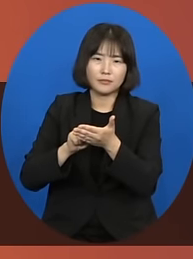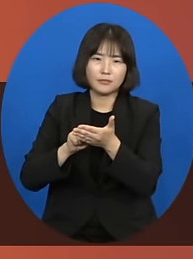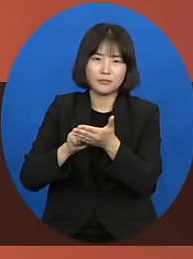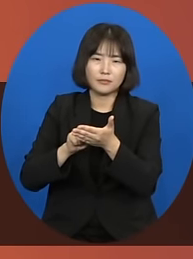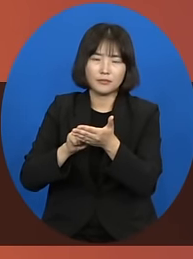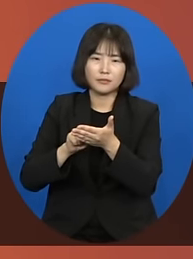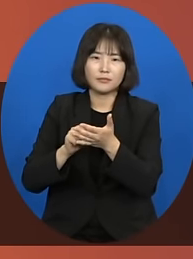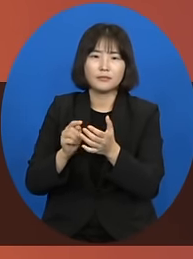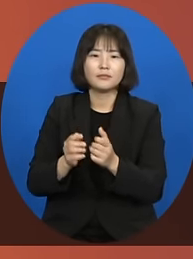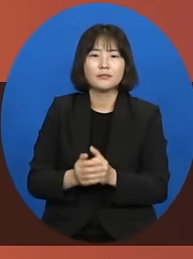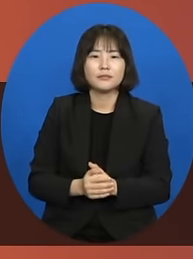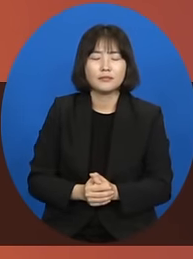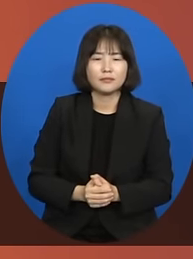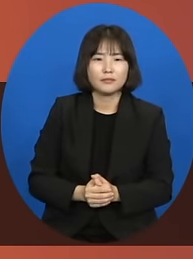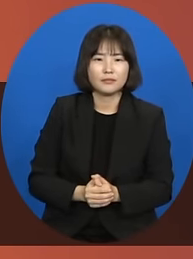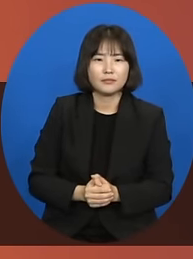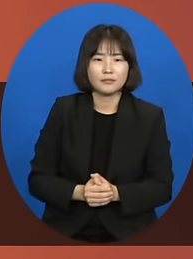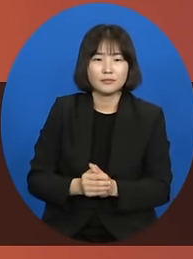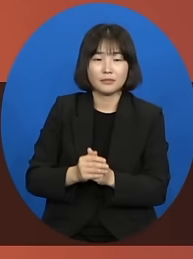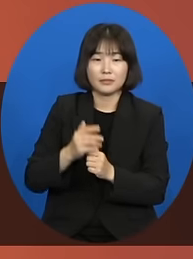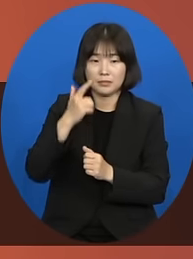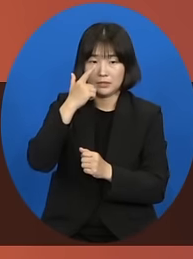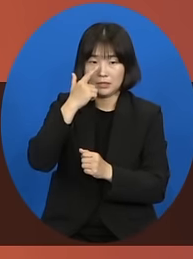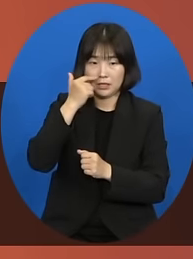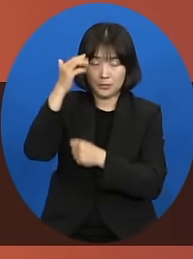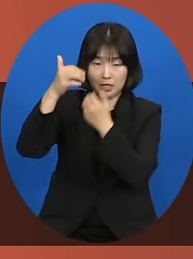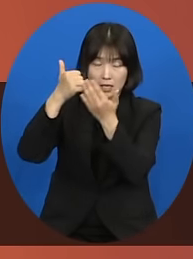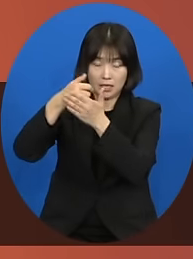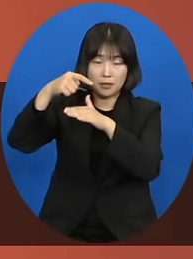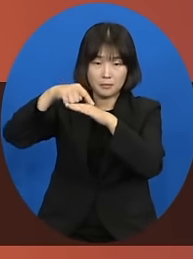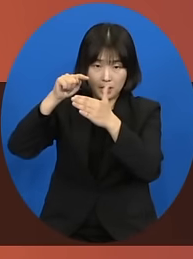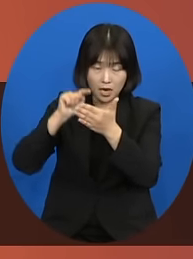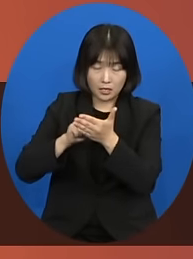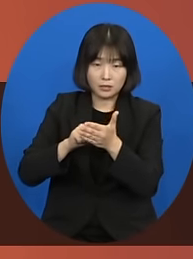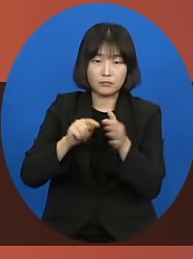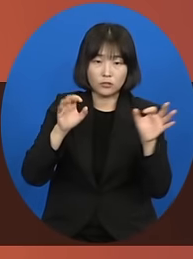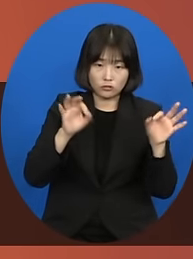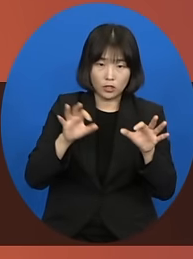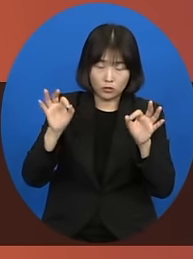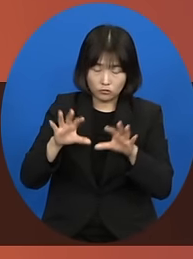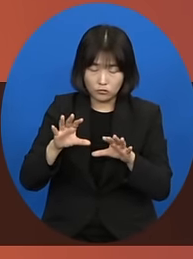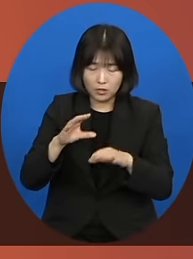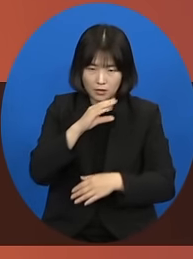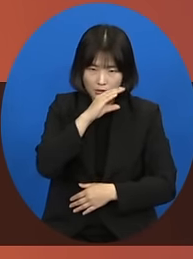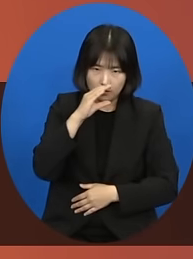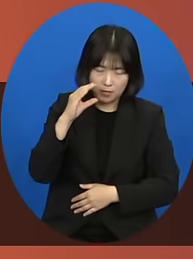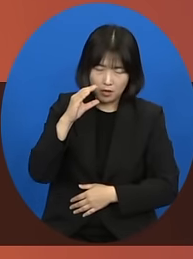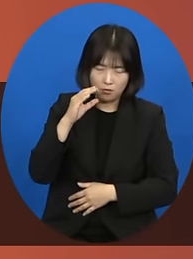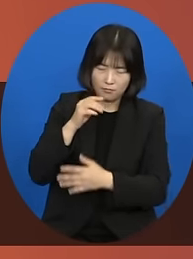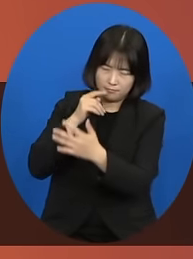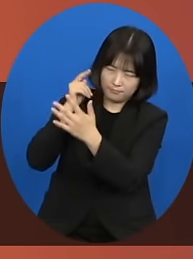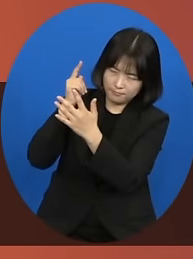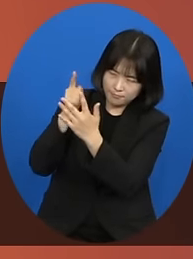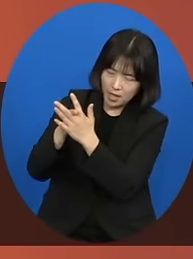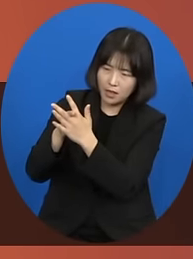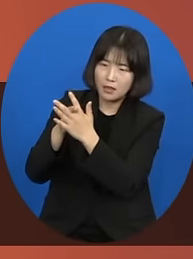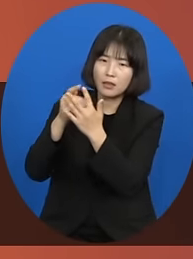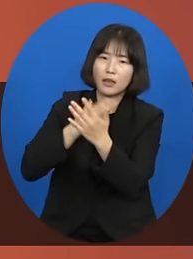제가 눈이 안 좋아서 잘 안 보이네요. 아버지 하나님의 마음을 매 순간 바로 알 수 있게